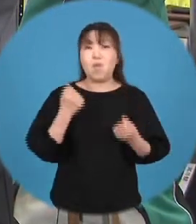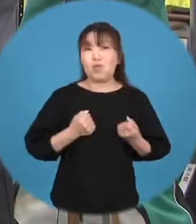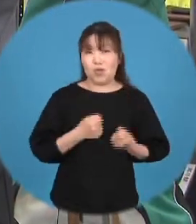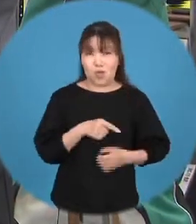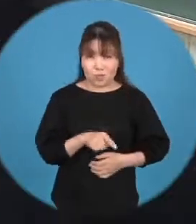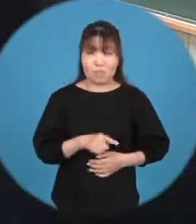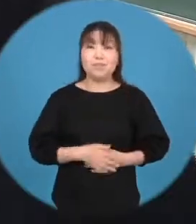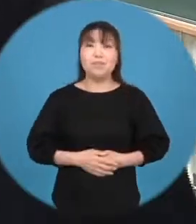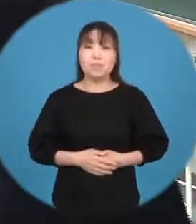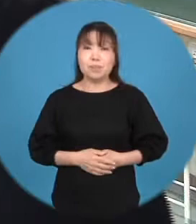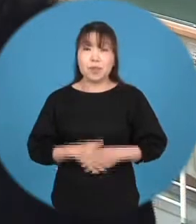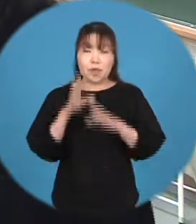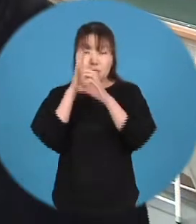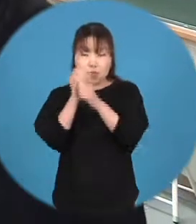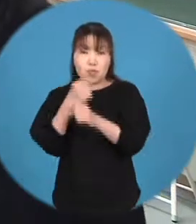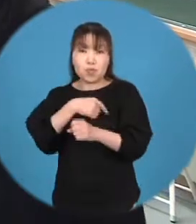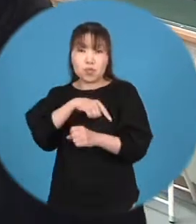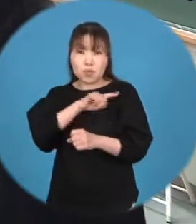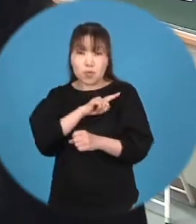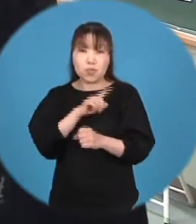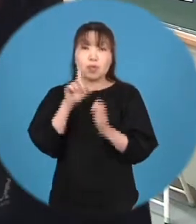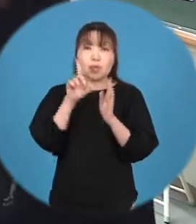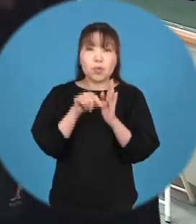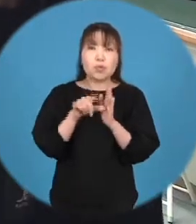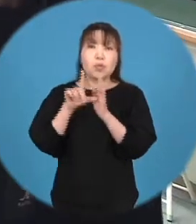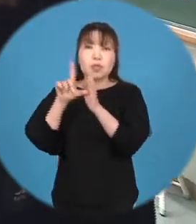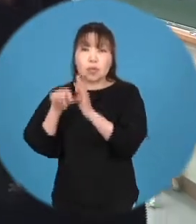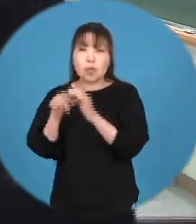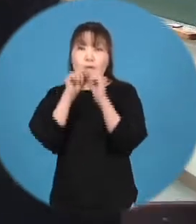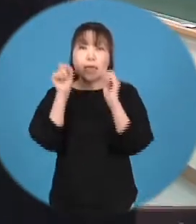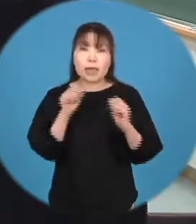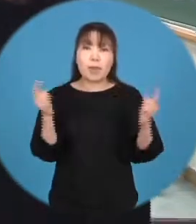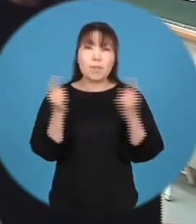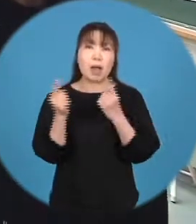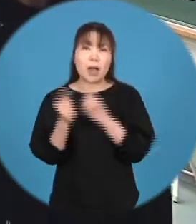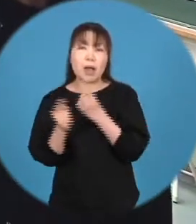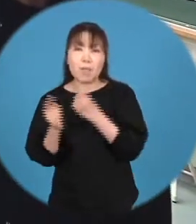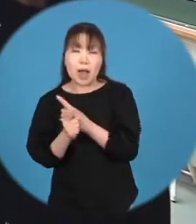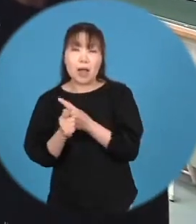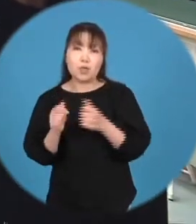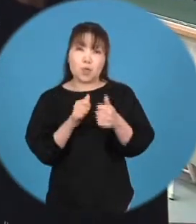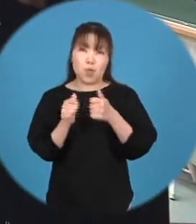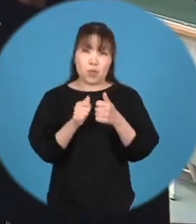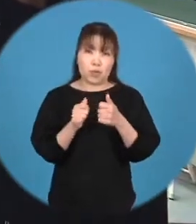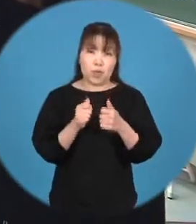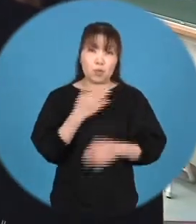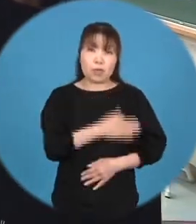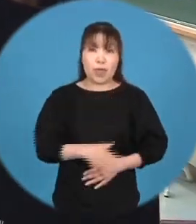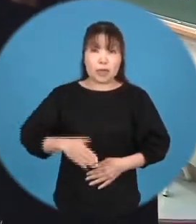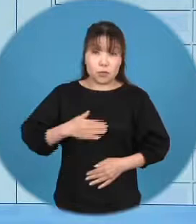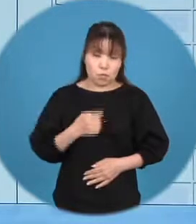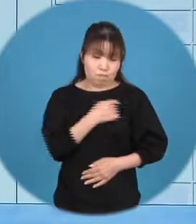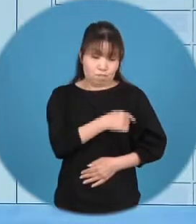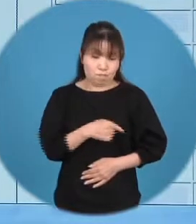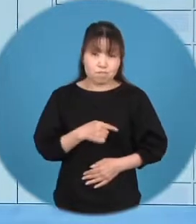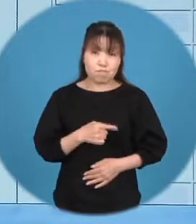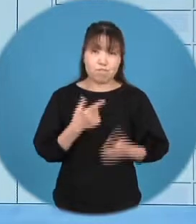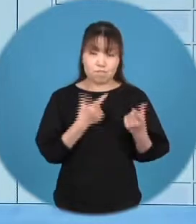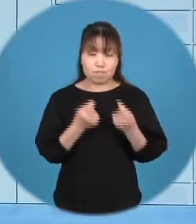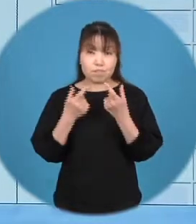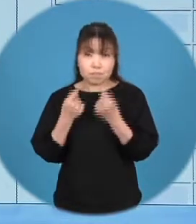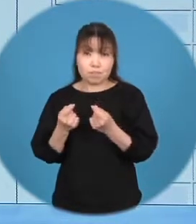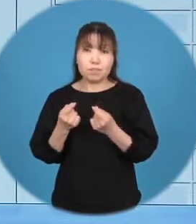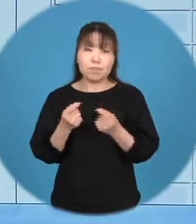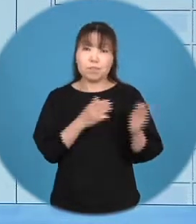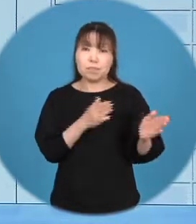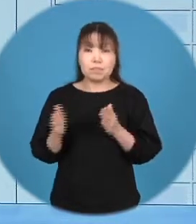いところです。集中力やその日の体調によって結果が大きく左右される競技なので、体調やメンタルを常に整えていく